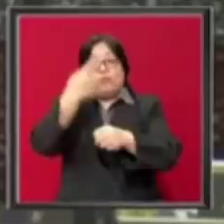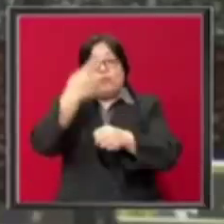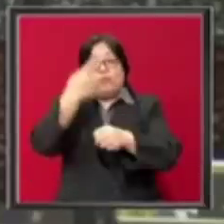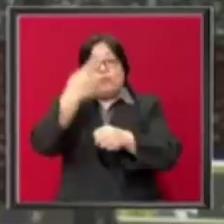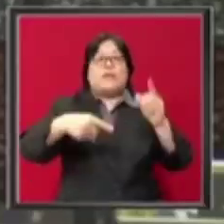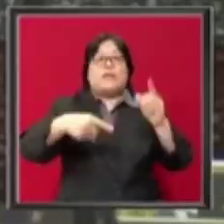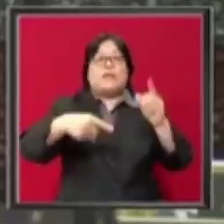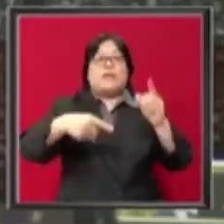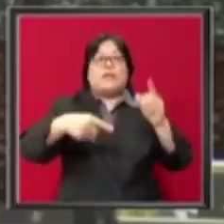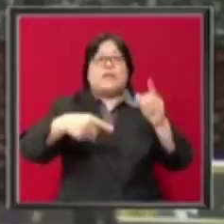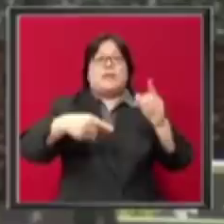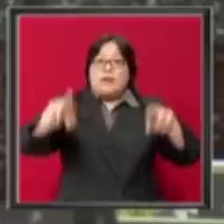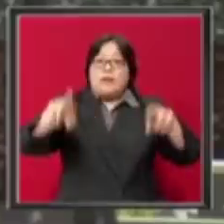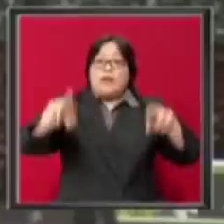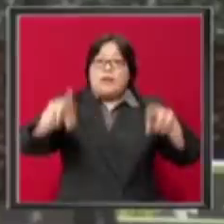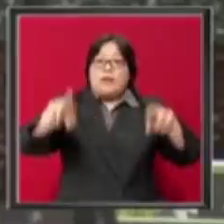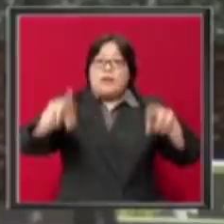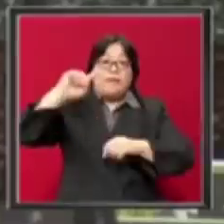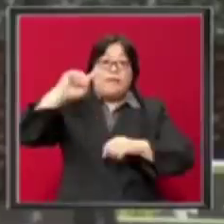zaman dulu